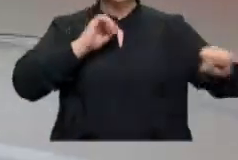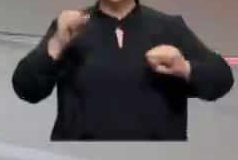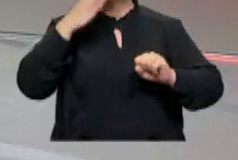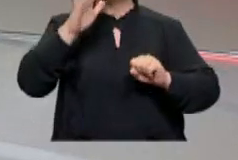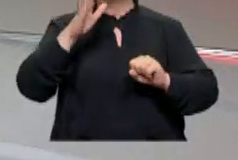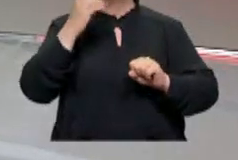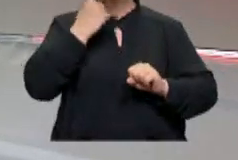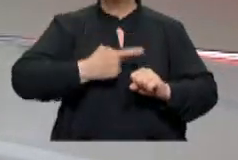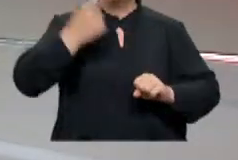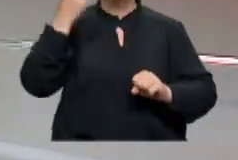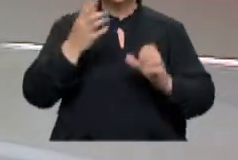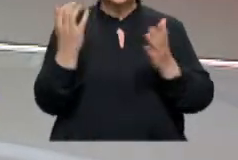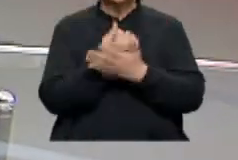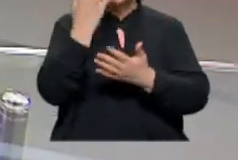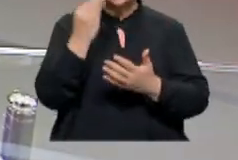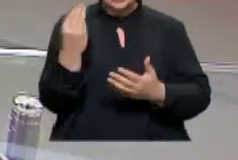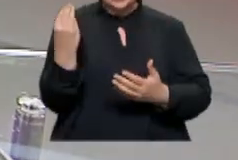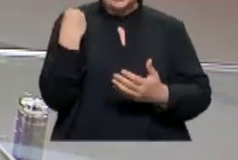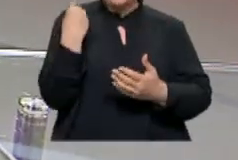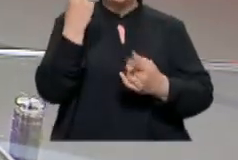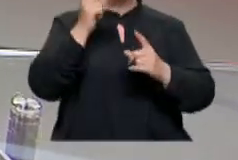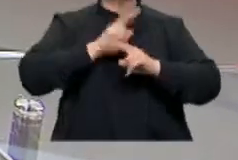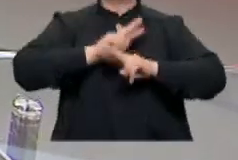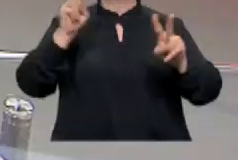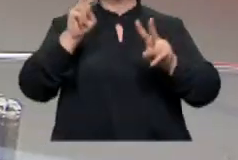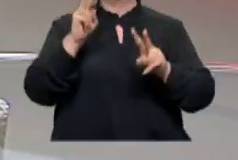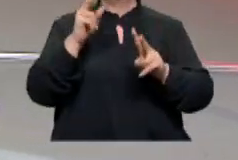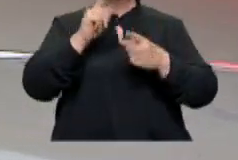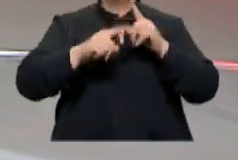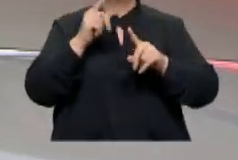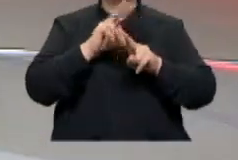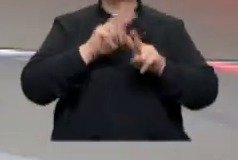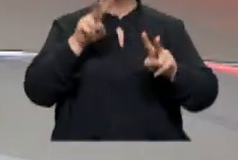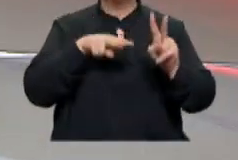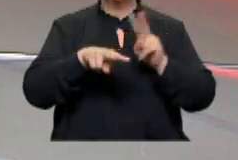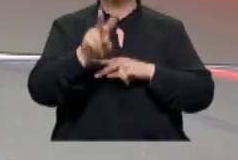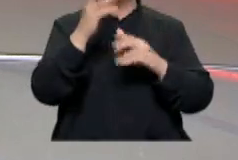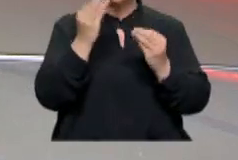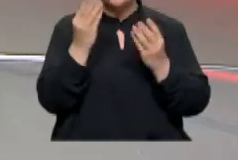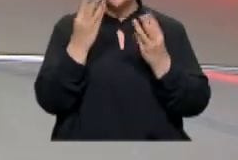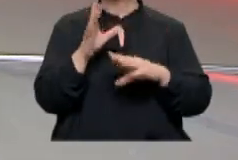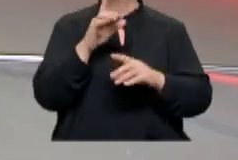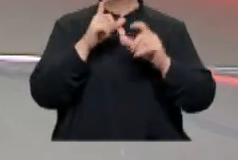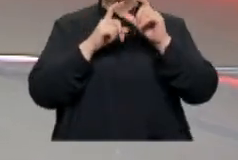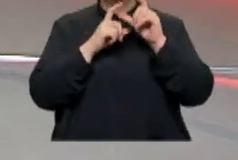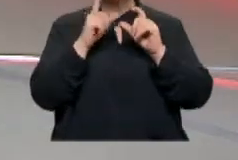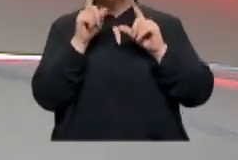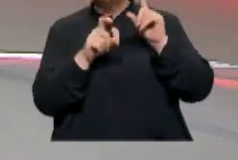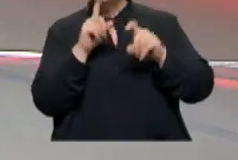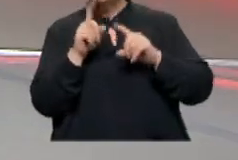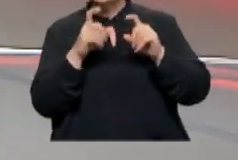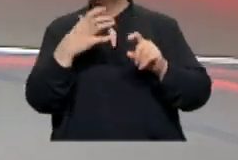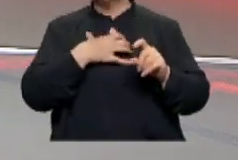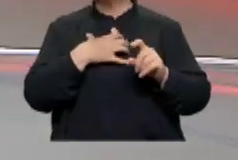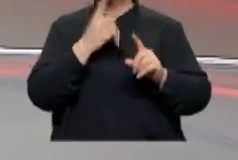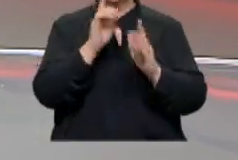olması yepyeni bir siyasi tarz veya siyaset yapma yolu oluşur mu oluşmaz mı sorularını sordurtmuştu. Kendisi